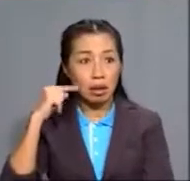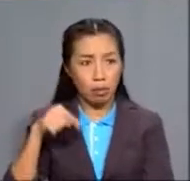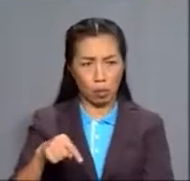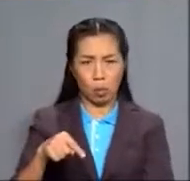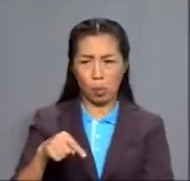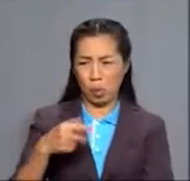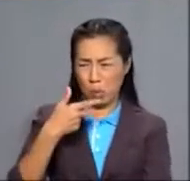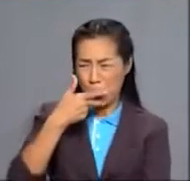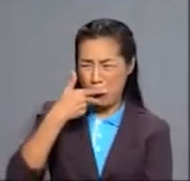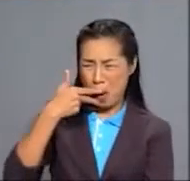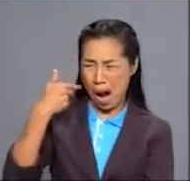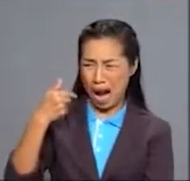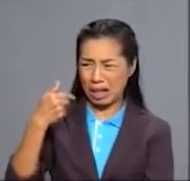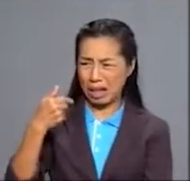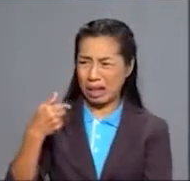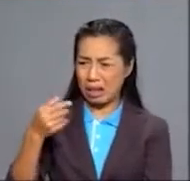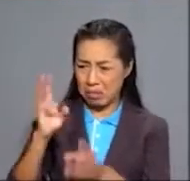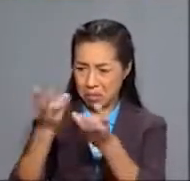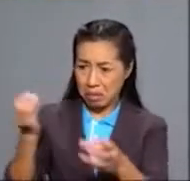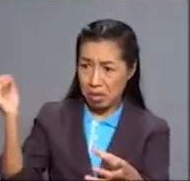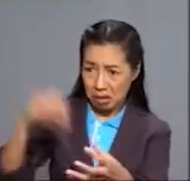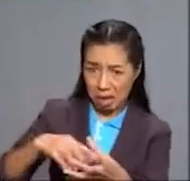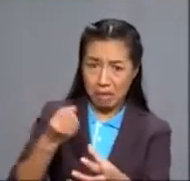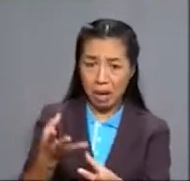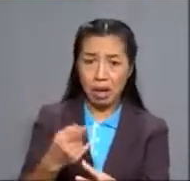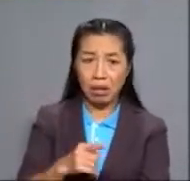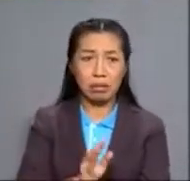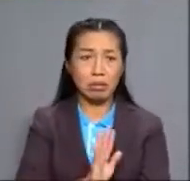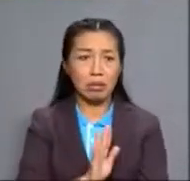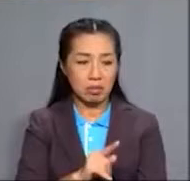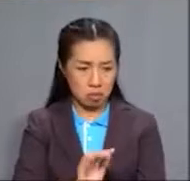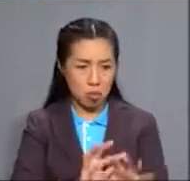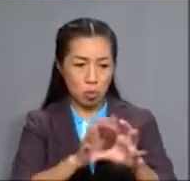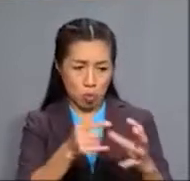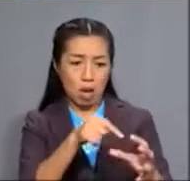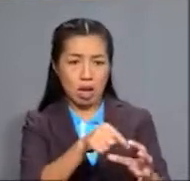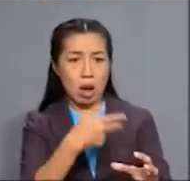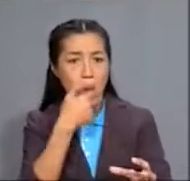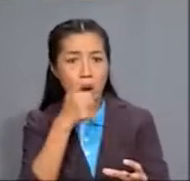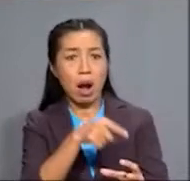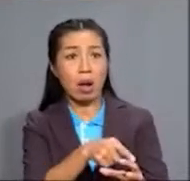านอ่ะ เปล่าครับ หวานเมลอนเหรอ ใช่ครับ